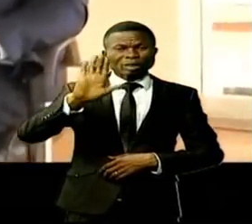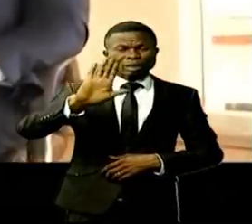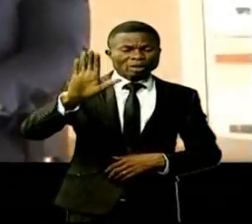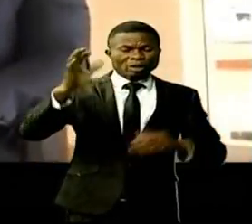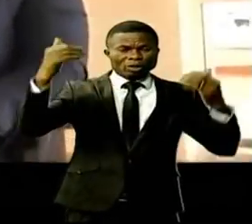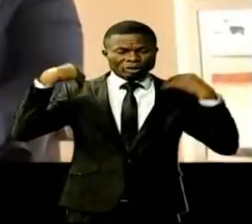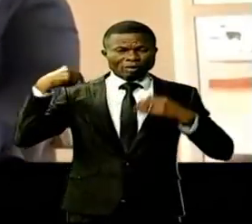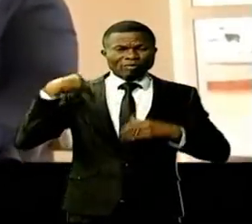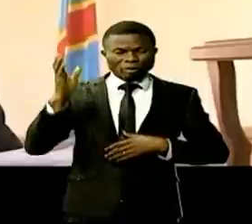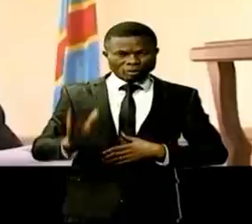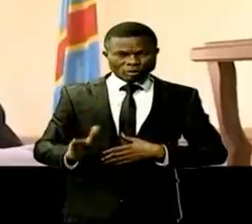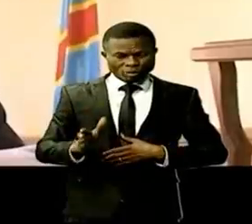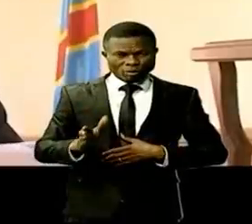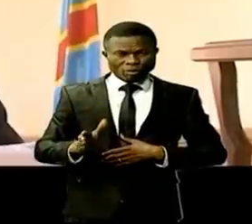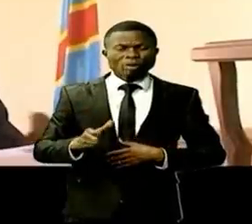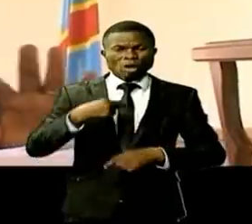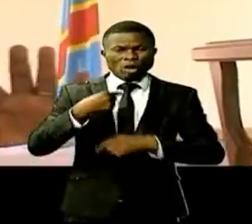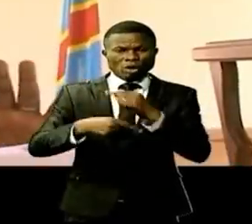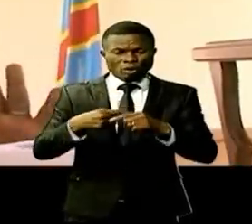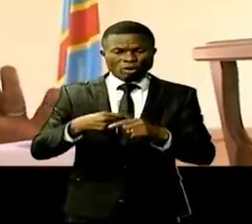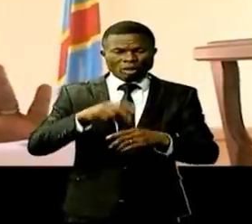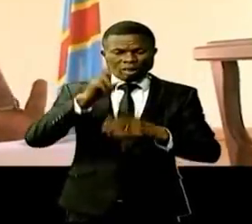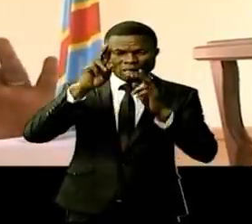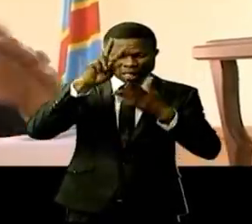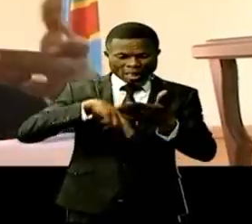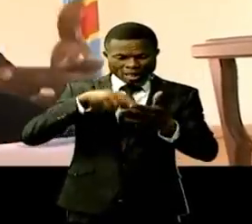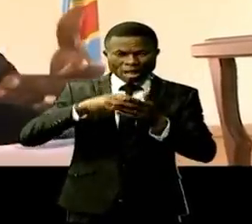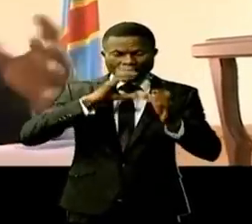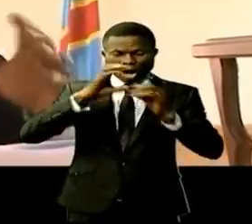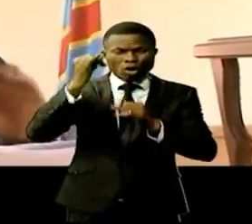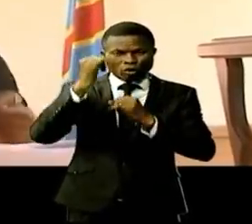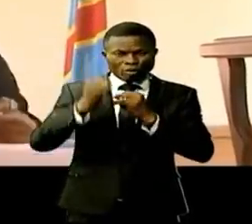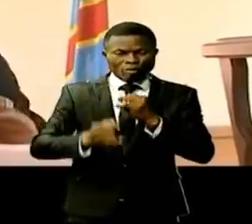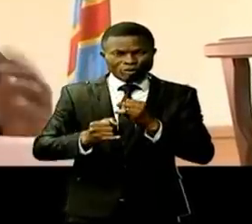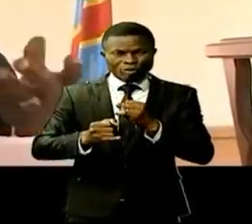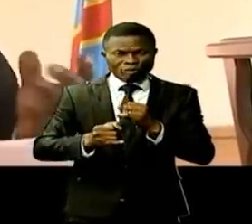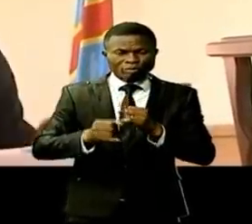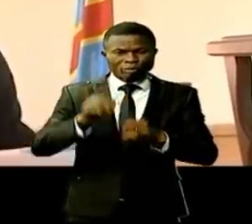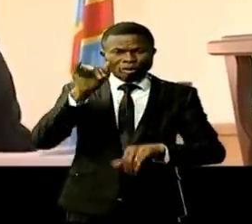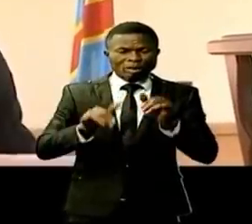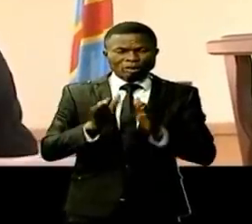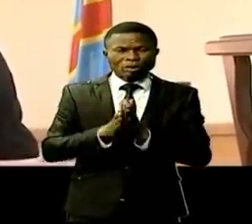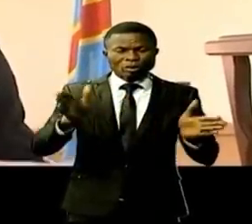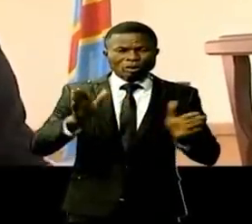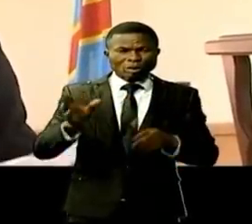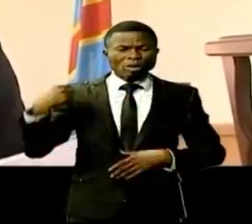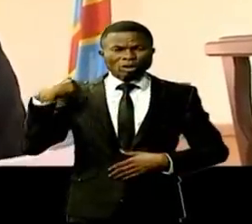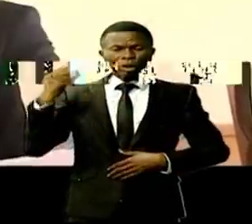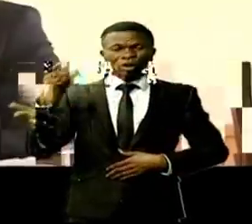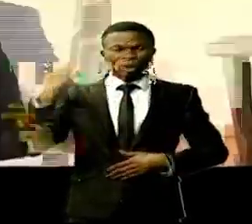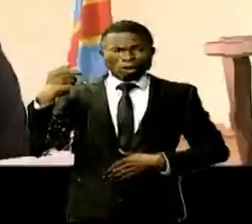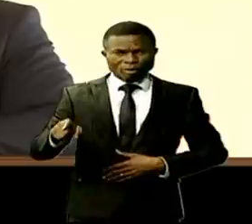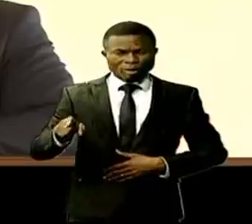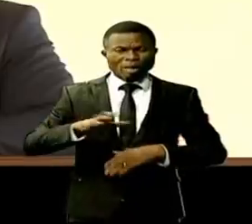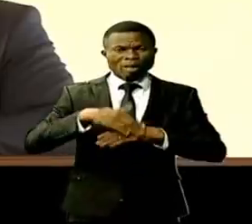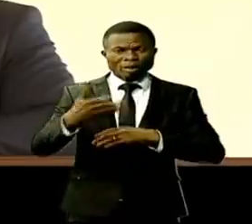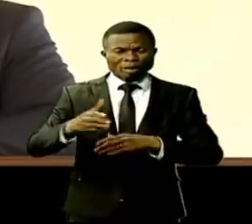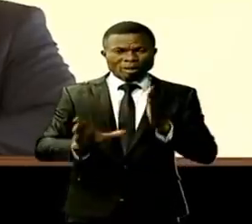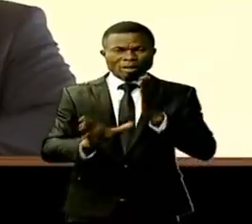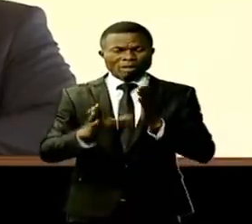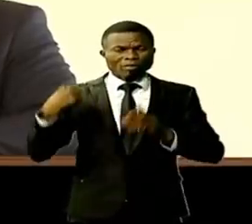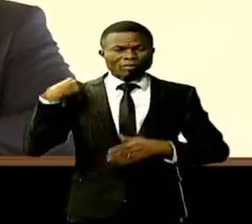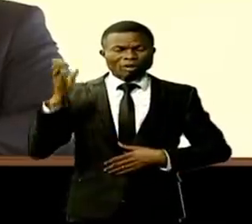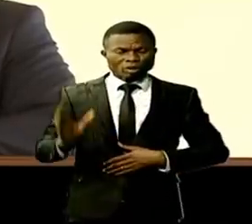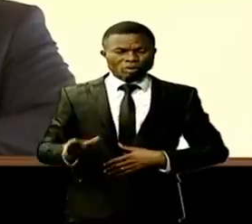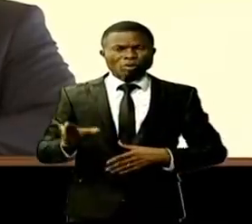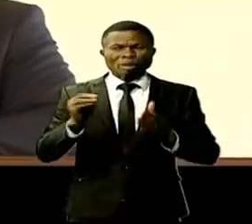Bassianenanga, tombe ses rideaux par cette lecture du communiqué final fait par le secrétaire exécutif du gouvernement provincial. Le vice-gouverneur